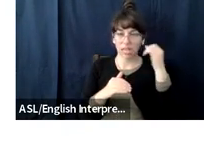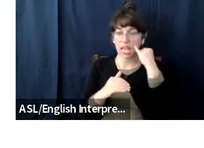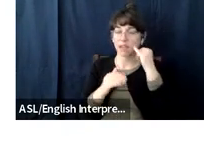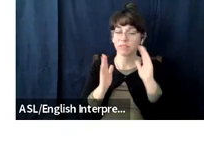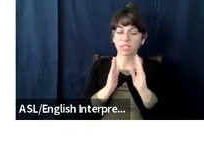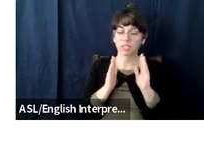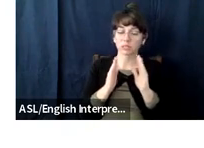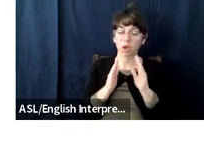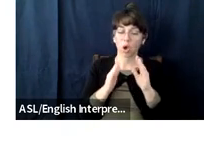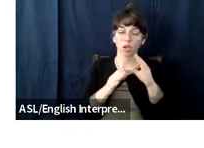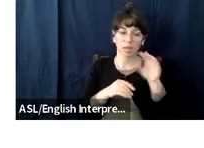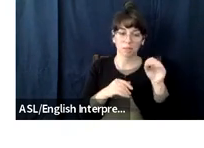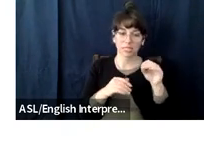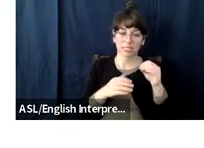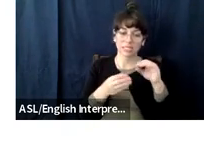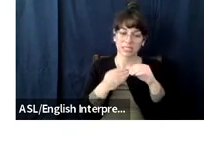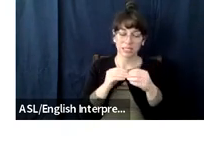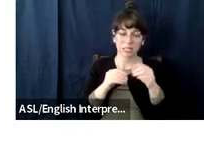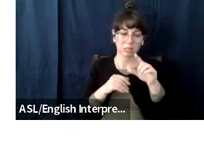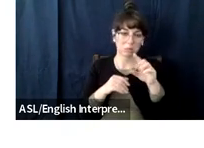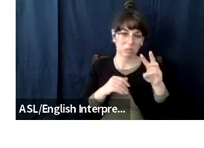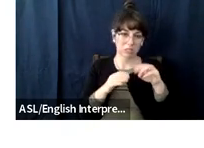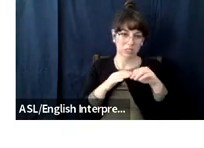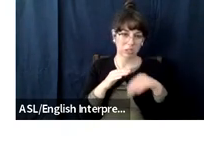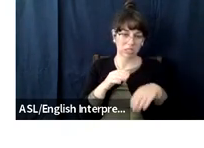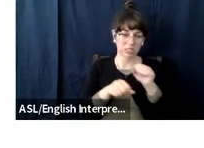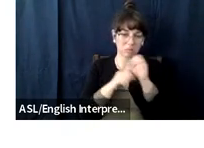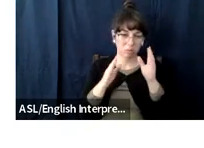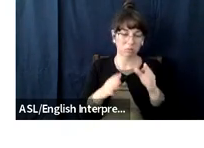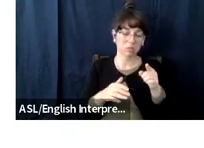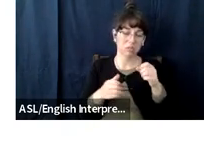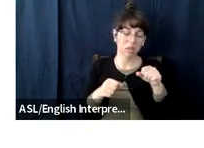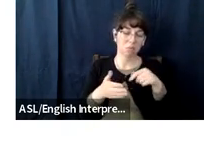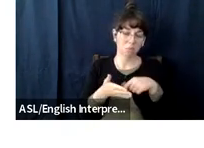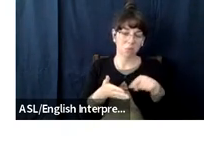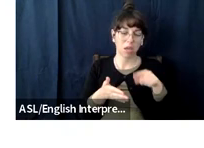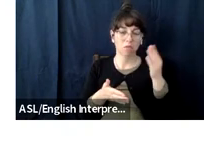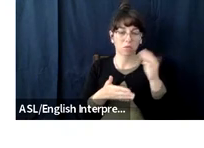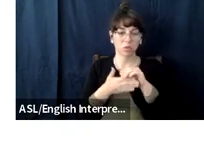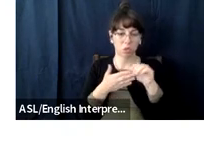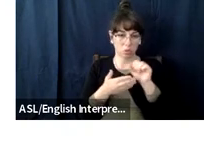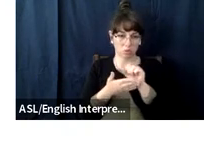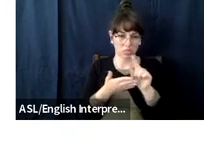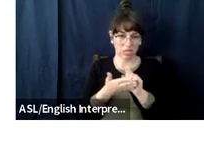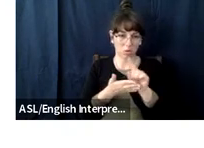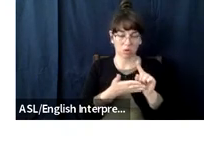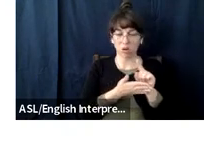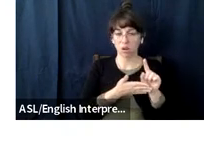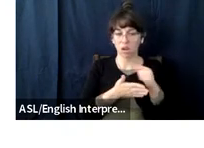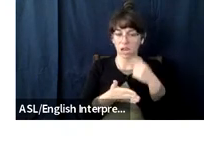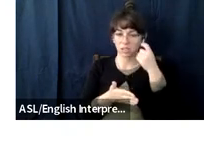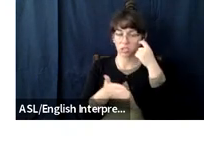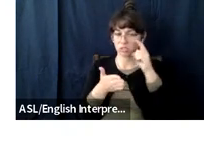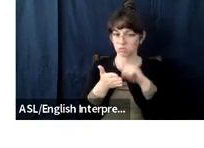less employees can pay $14 an hour. I just did a little bit of research online and discovered